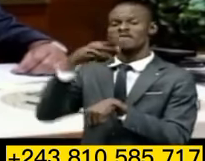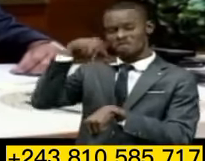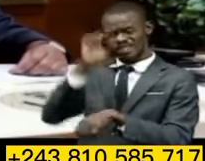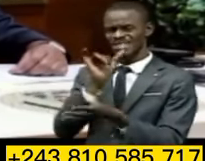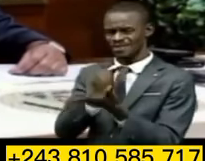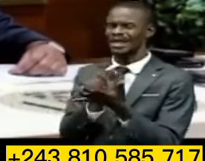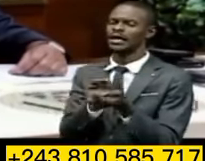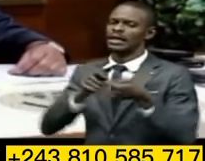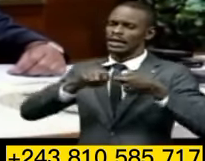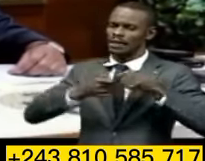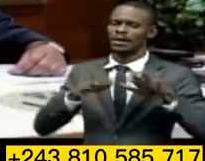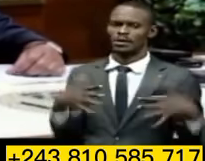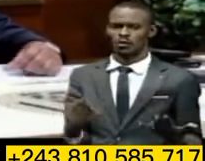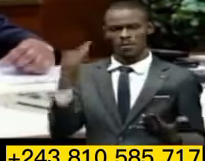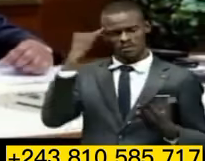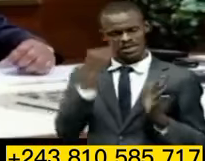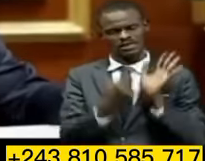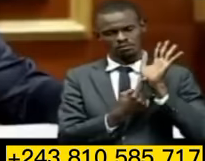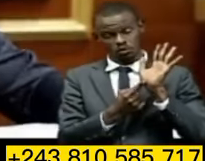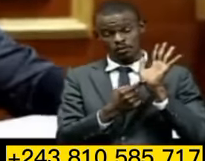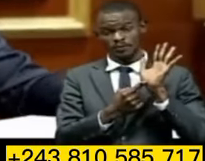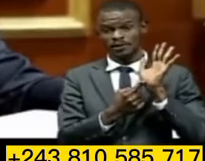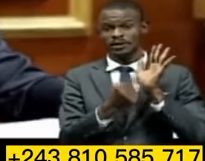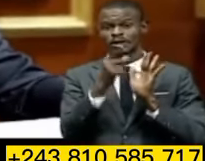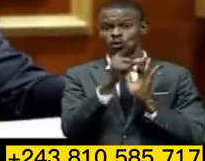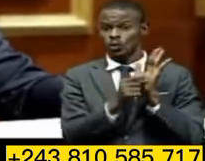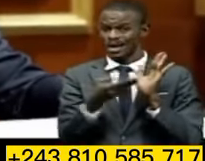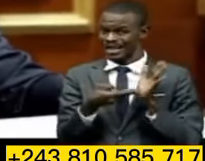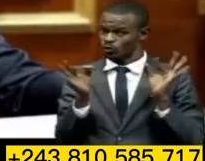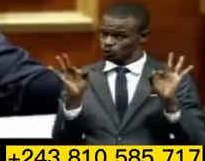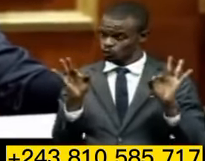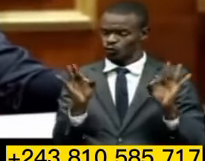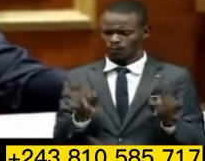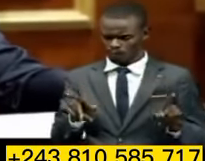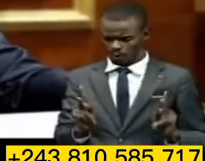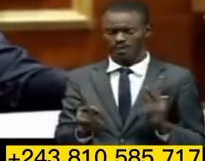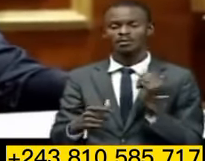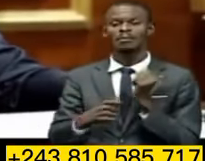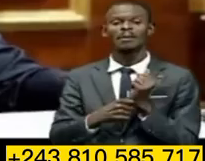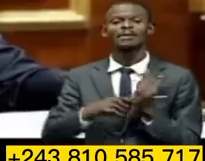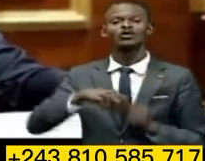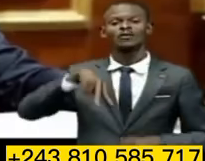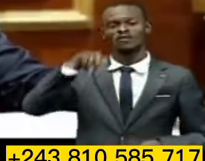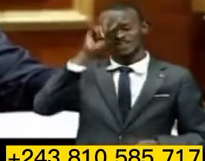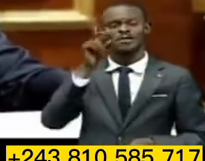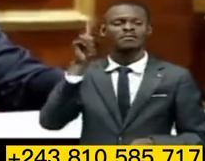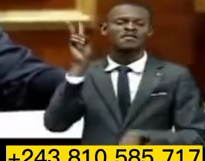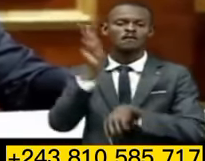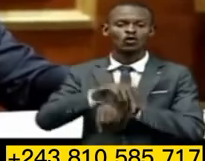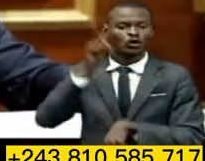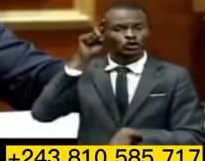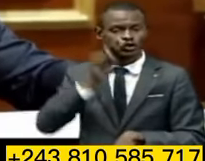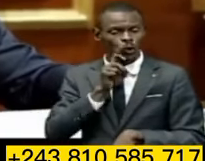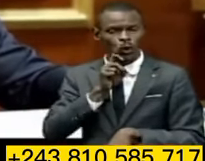que l'application de ces textes va garantir aux victimes et leurs ayants droit des mécanismes adéquats et